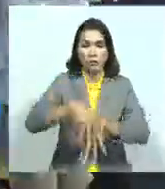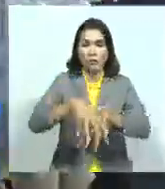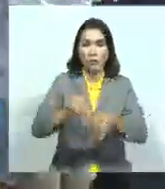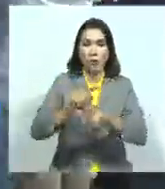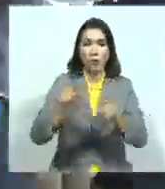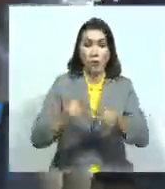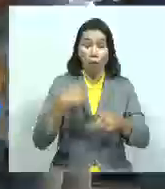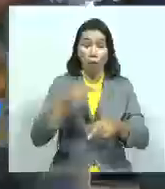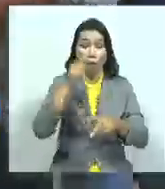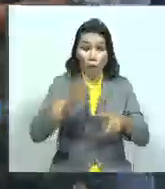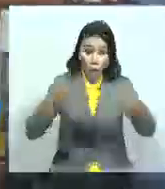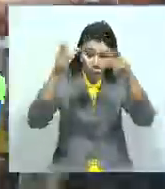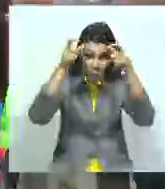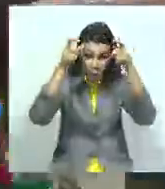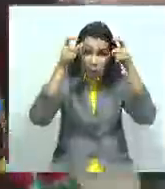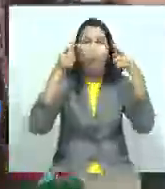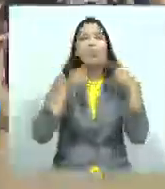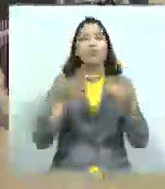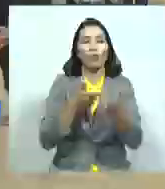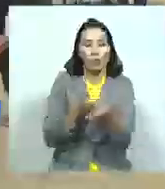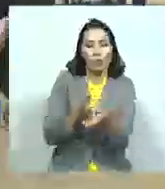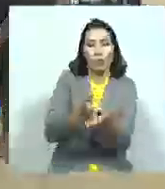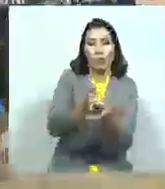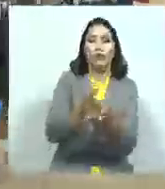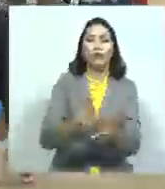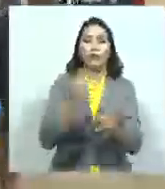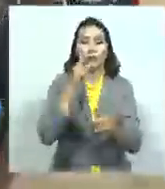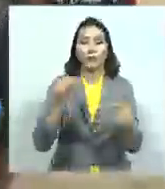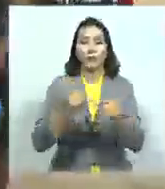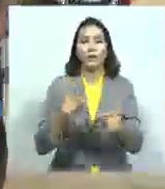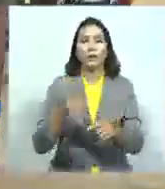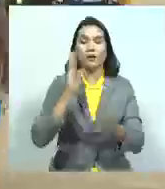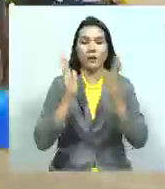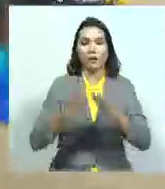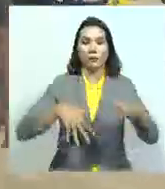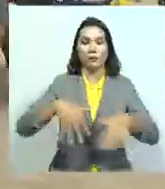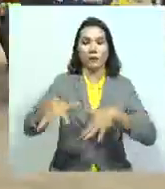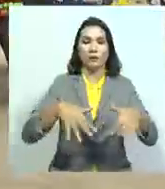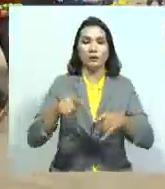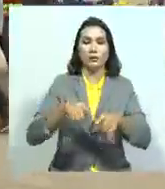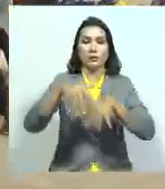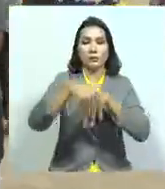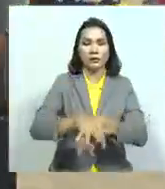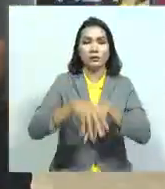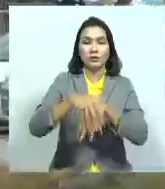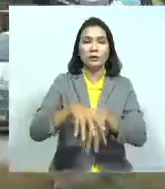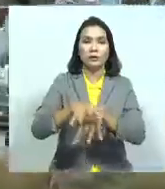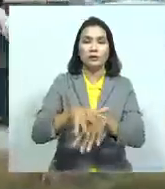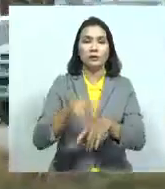าถวายวัดเขาปากช่องโดยชาวบ้านตำบลท่าแรงอำเภอท่ายางจัดขบวนแห่เทียนพรรษ